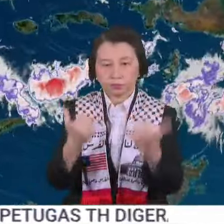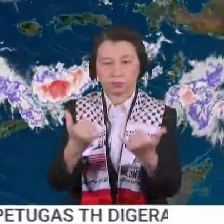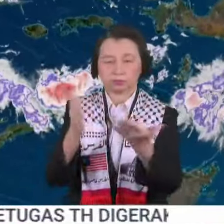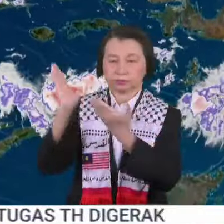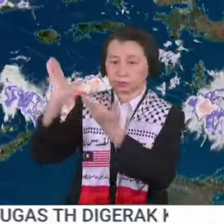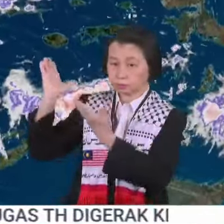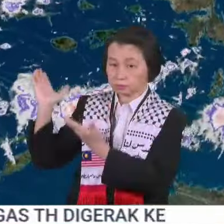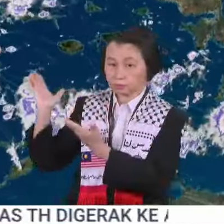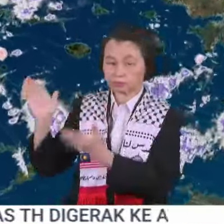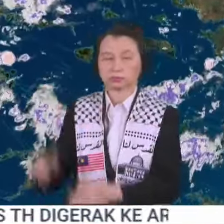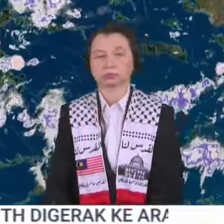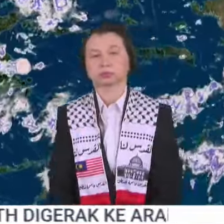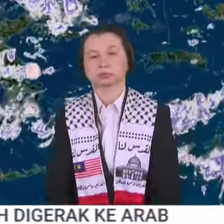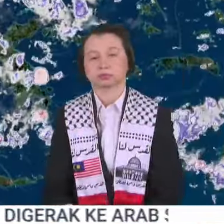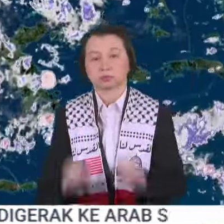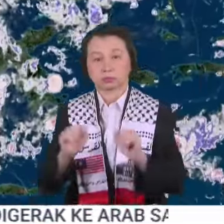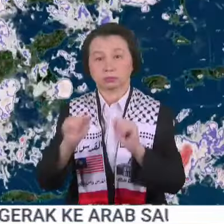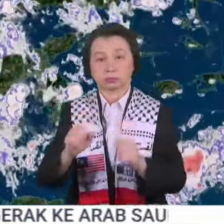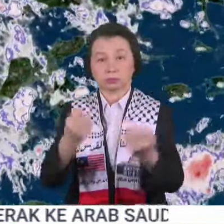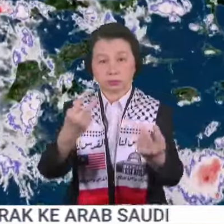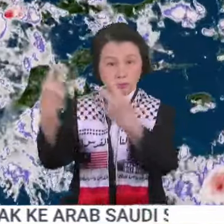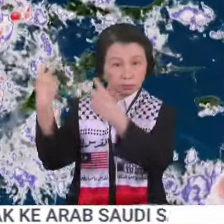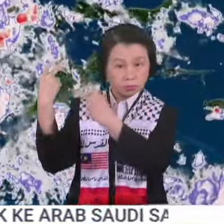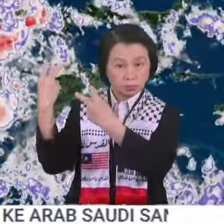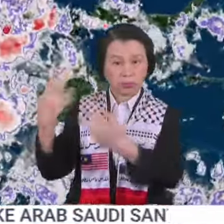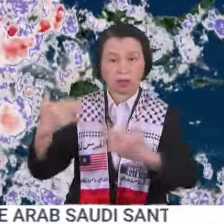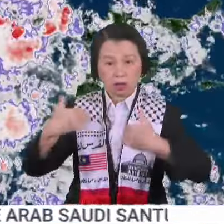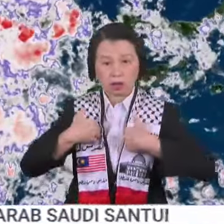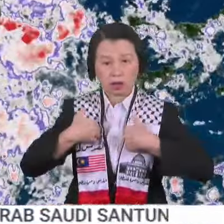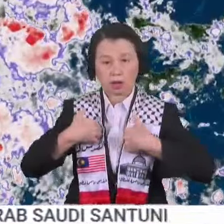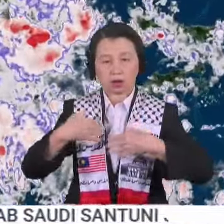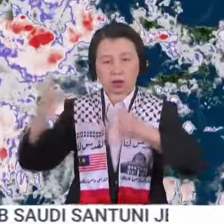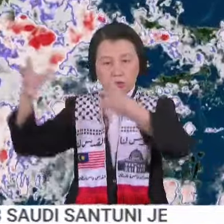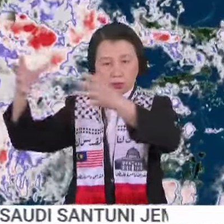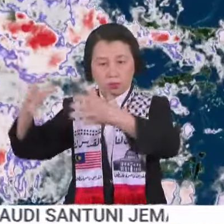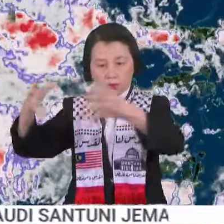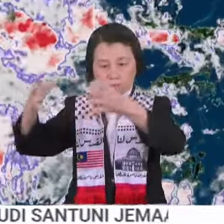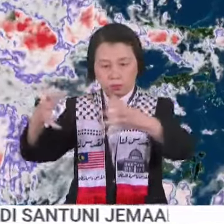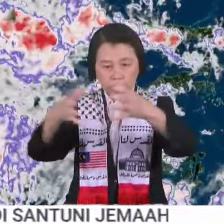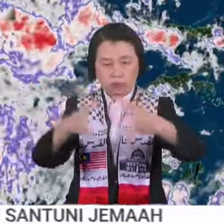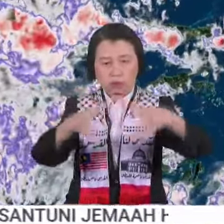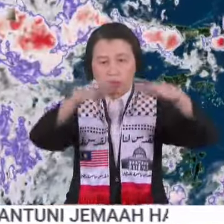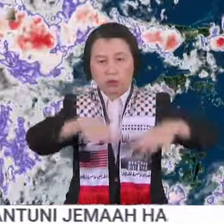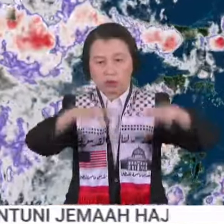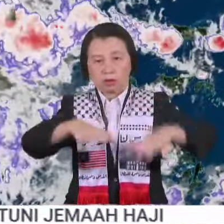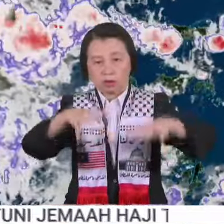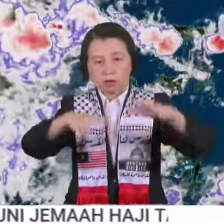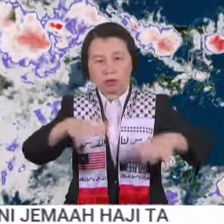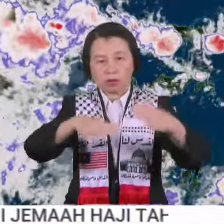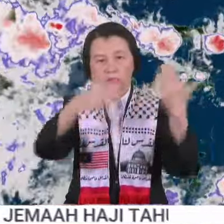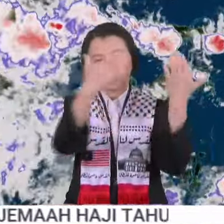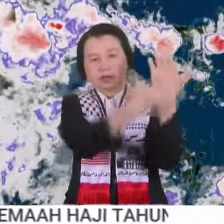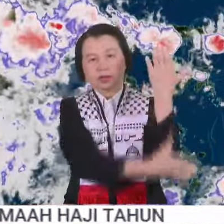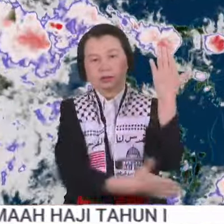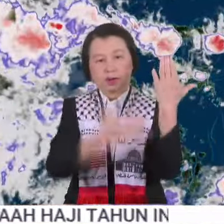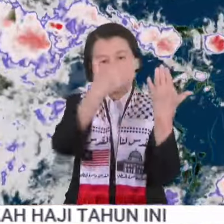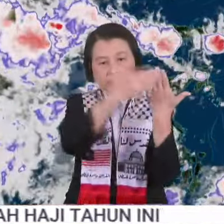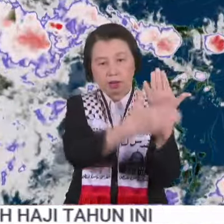terkini. Dapat diperhatikan ketika ini terdapat pembentukan kelompok awan hujan di sekitar semenanjung